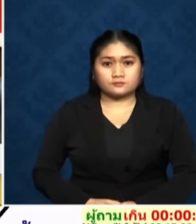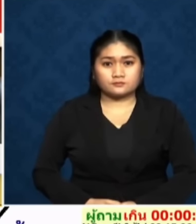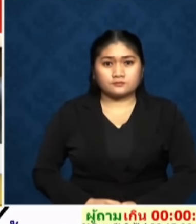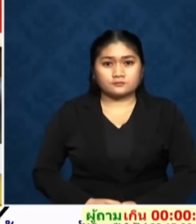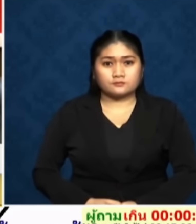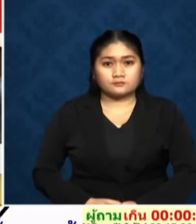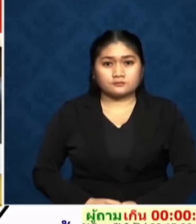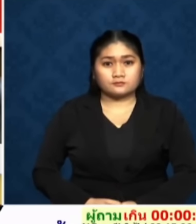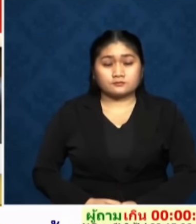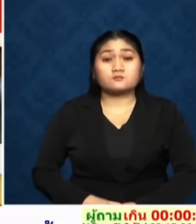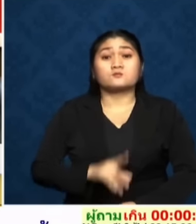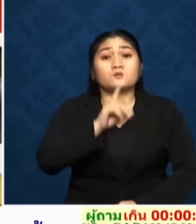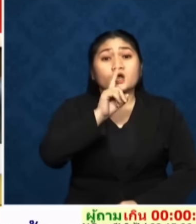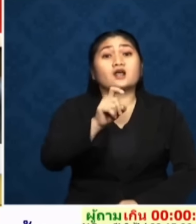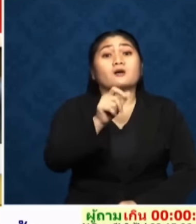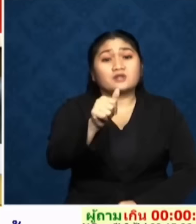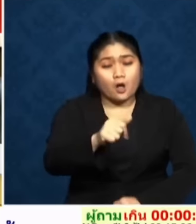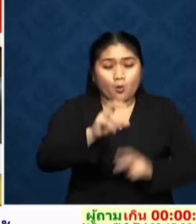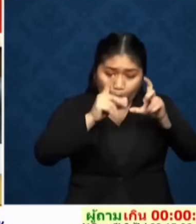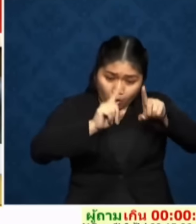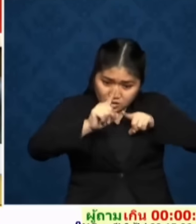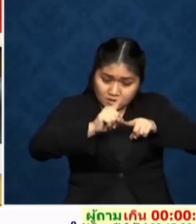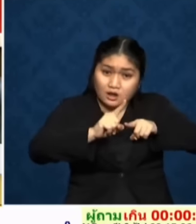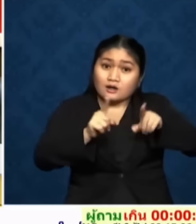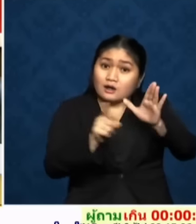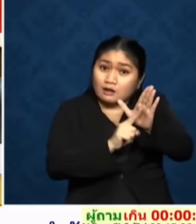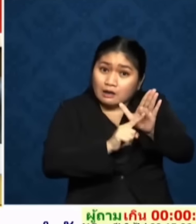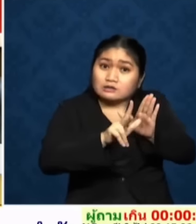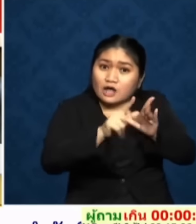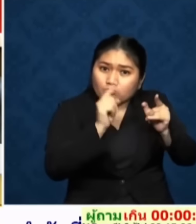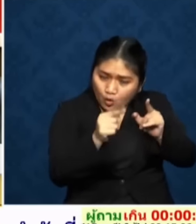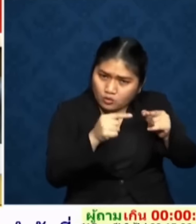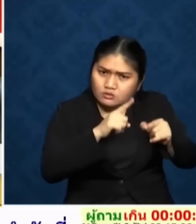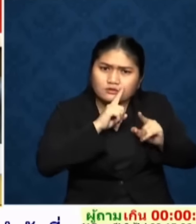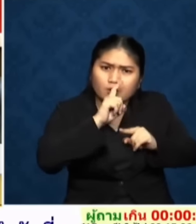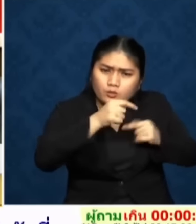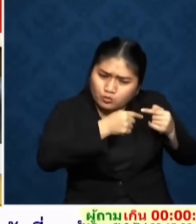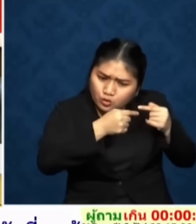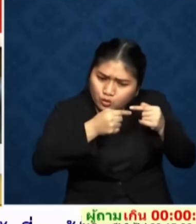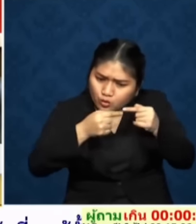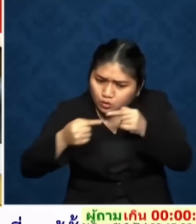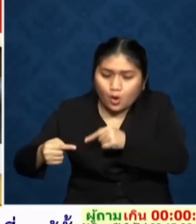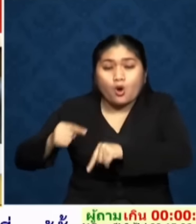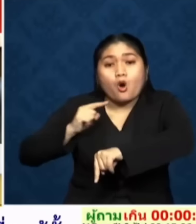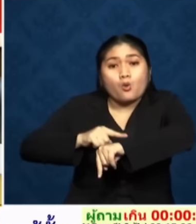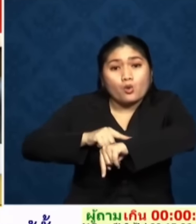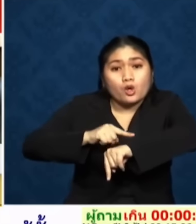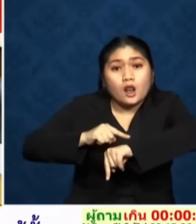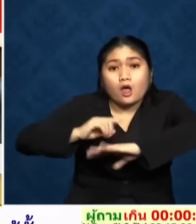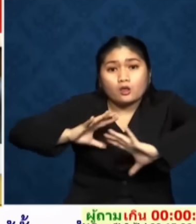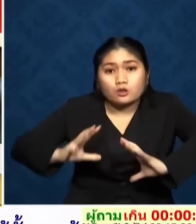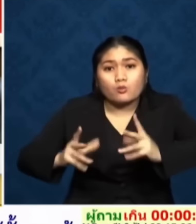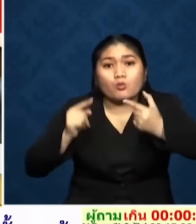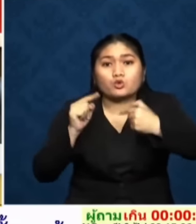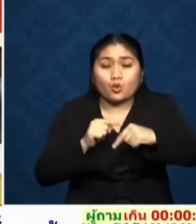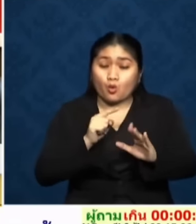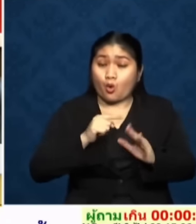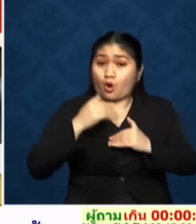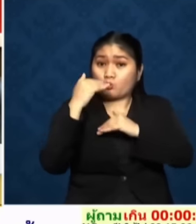ได้เรื่องละไม่เกิน3ครั้งและต้องถามตอบให้แล้วเสร็จภายในเวลากำหนดเวลา30